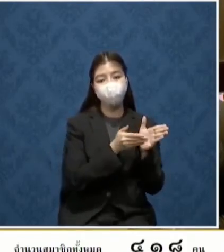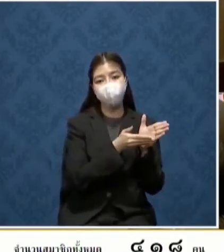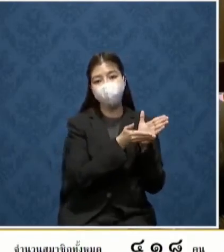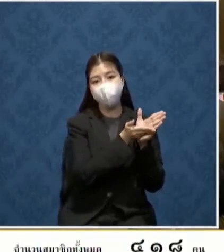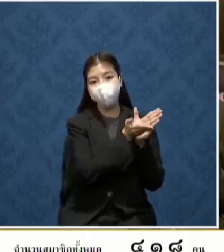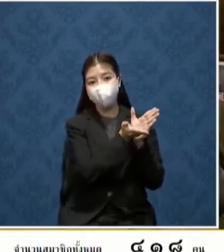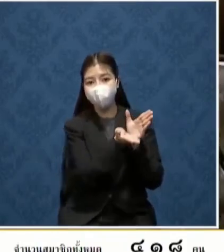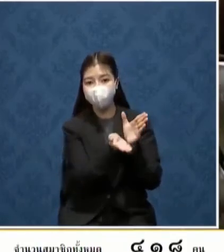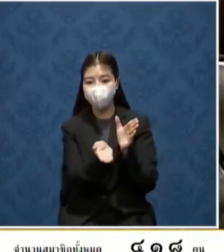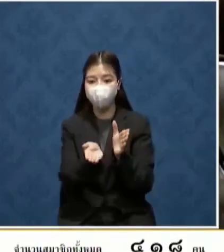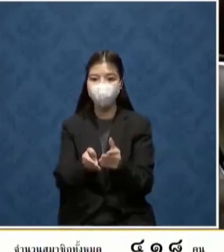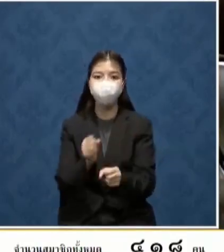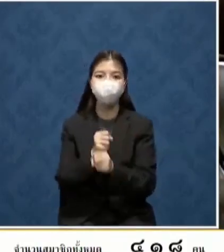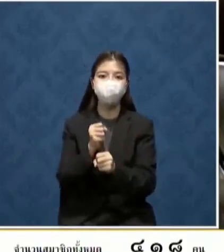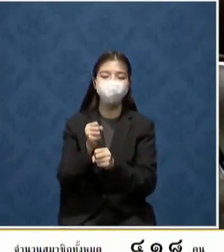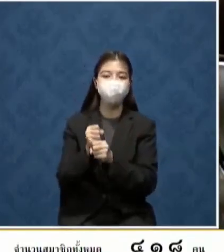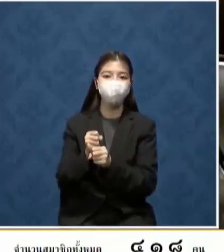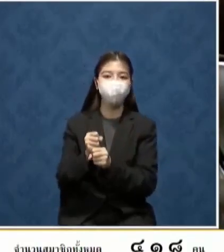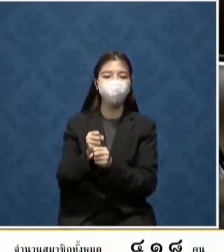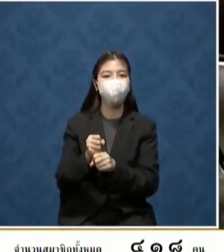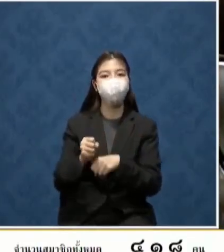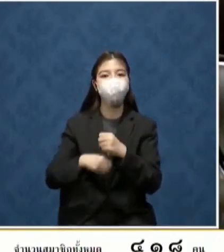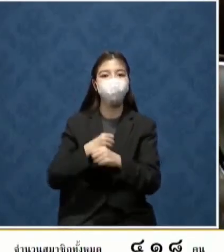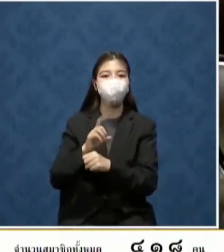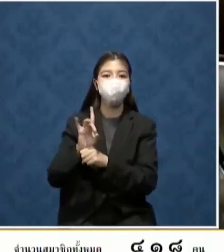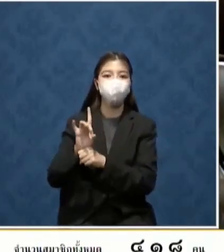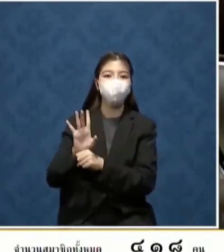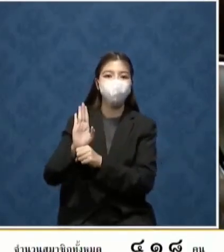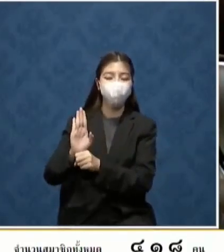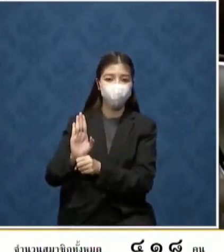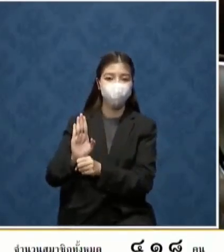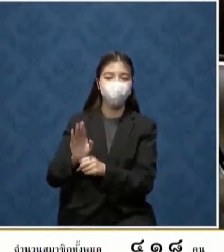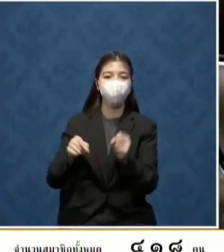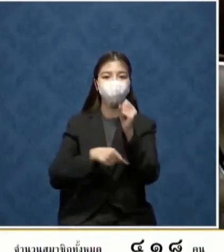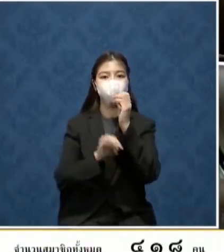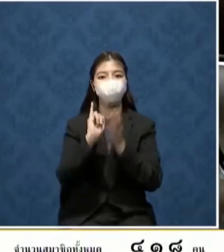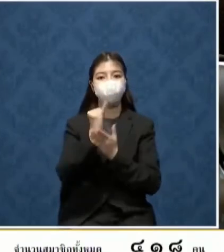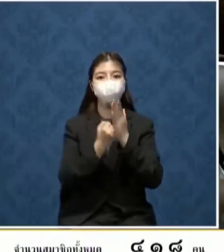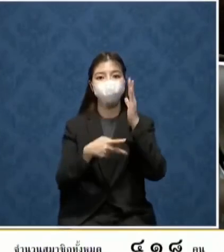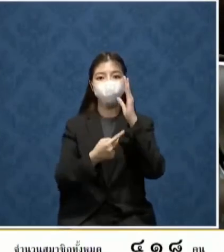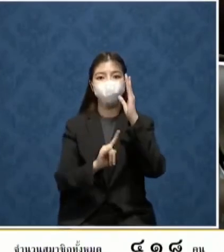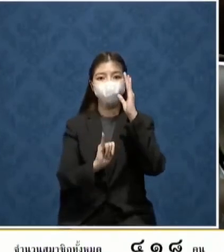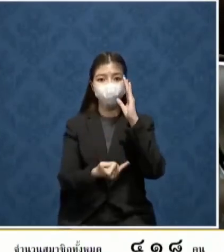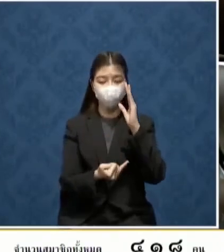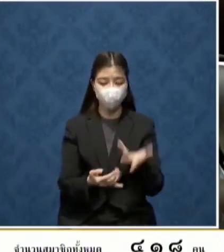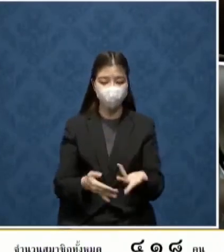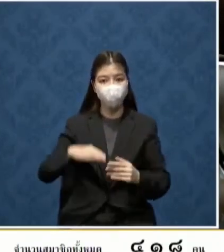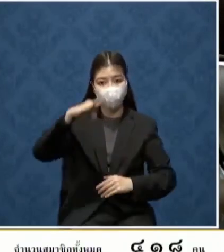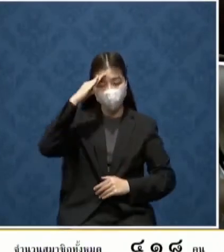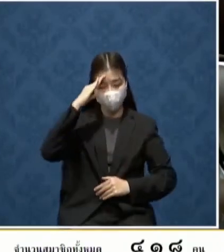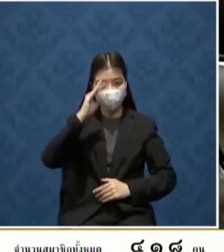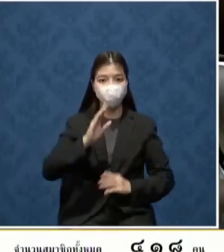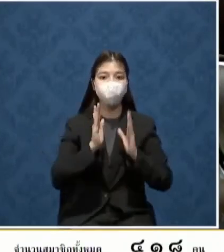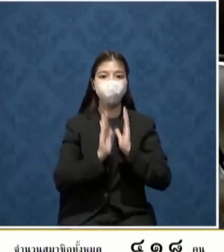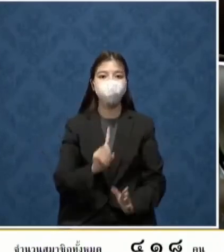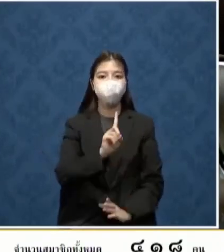มุงหนารวมพิธี 100 ปีเสด็จเตีย ทจัหวดประโจบโดยมีฐานเรือทั้งสิ้น 105 นาย รเดินทางไปด้วย